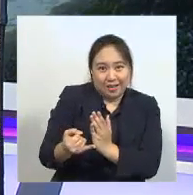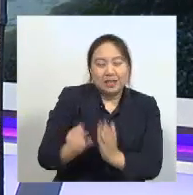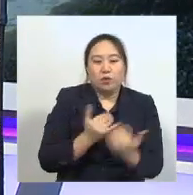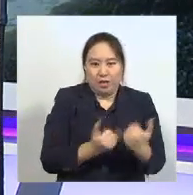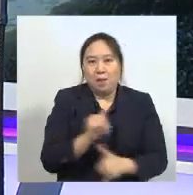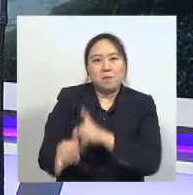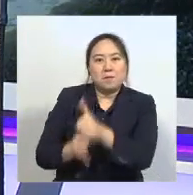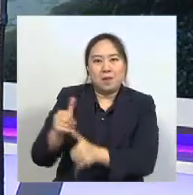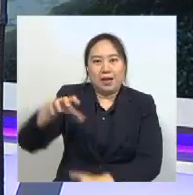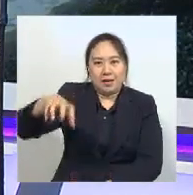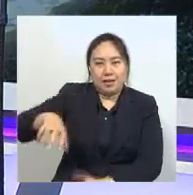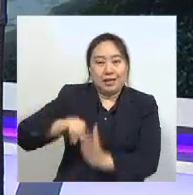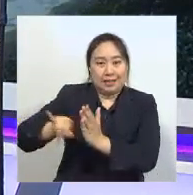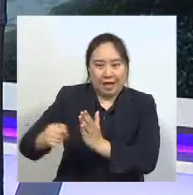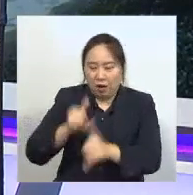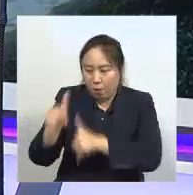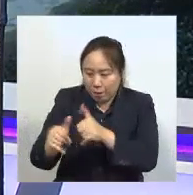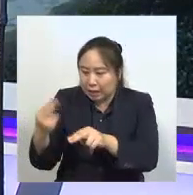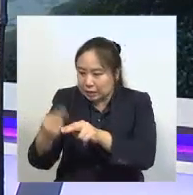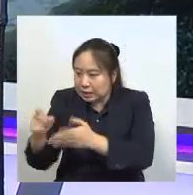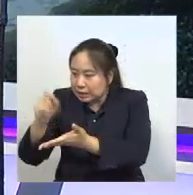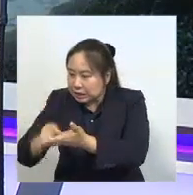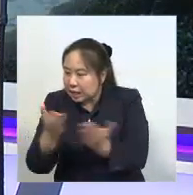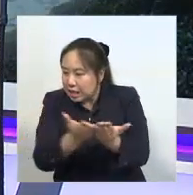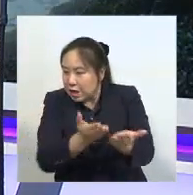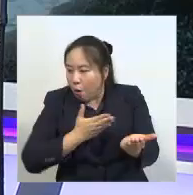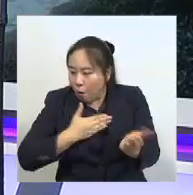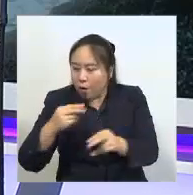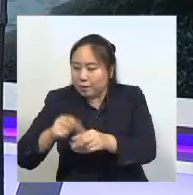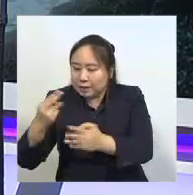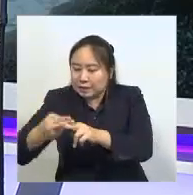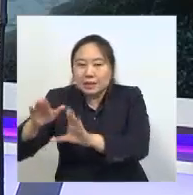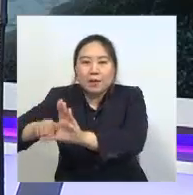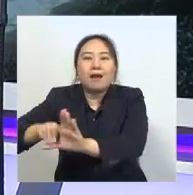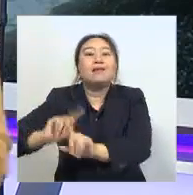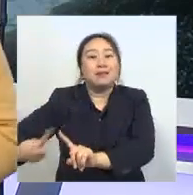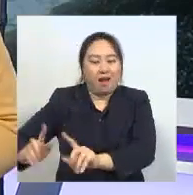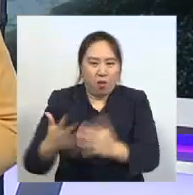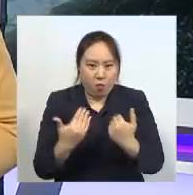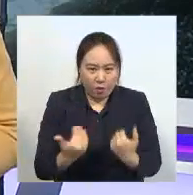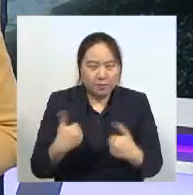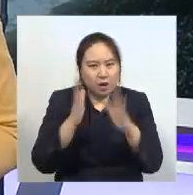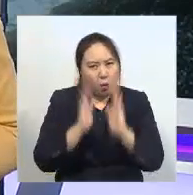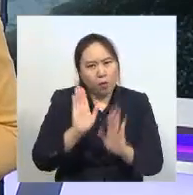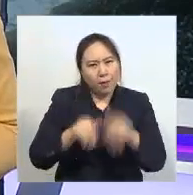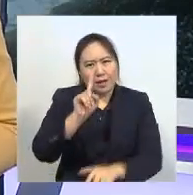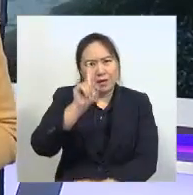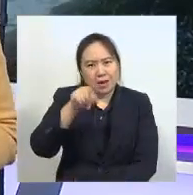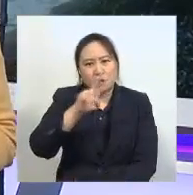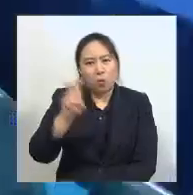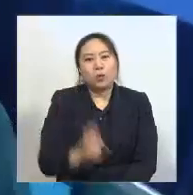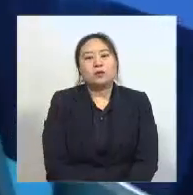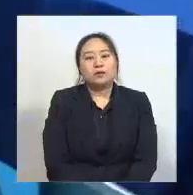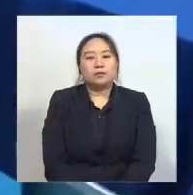งานประมงจังหวัดจันทบุรีจำนวนมากค่ะวันนี้เขาคาดการณ์นะคะว่ามีคนที่เดินทางมาไม่น้อยกว่า 1,200 คน